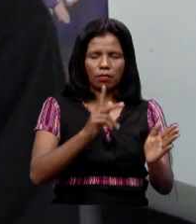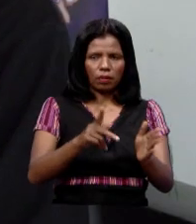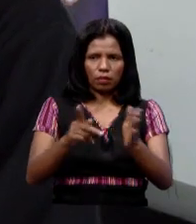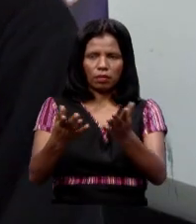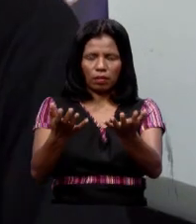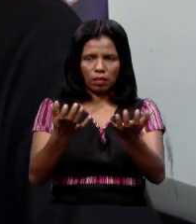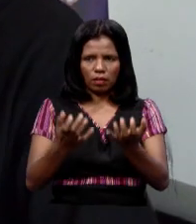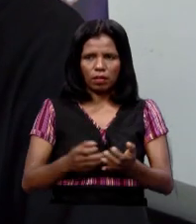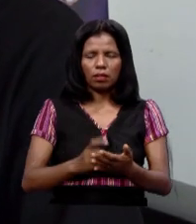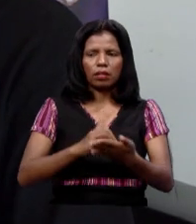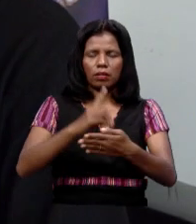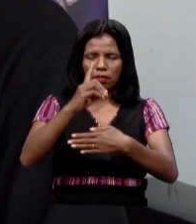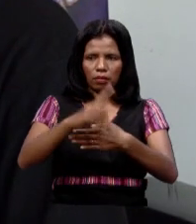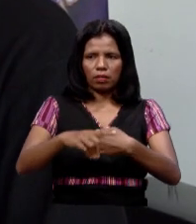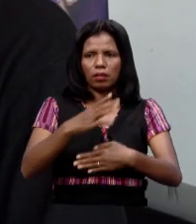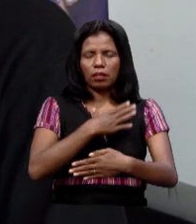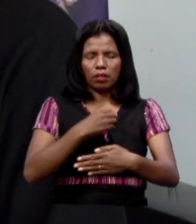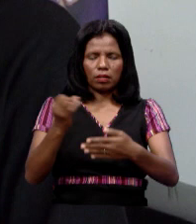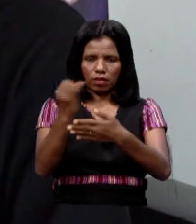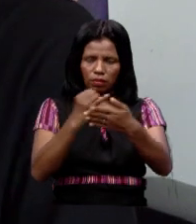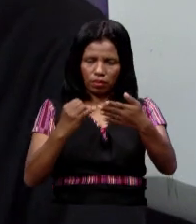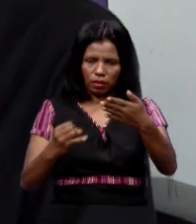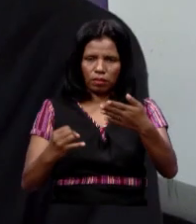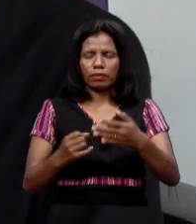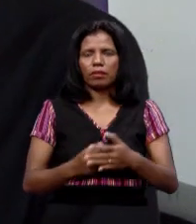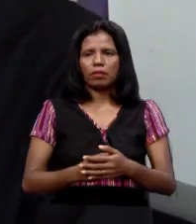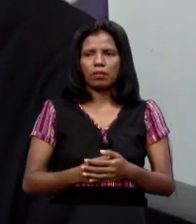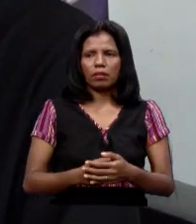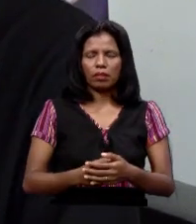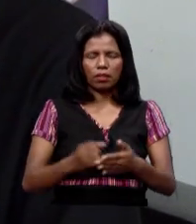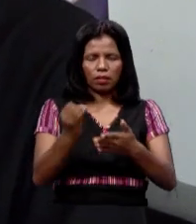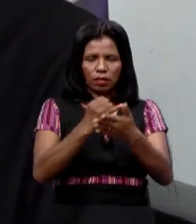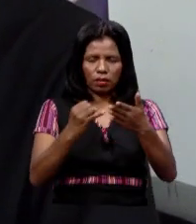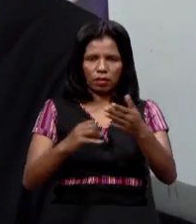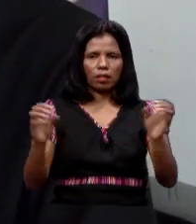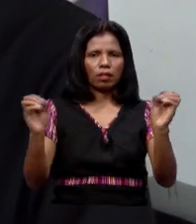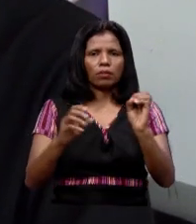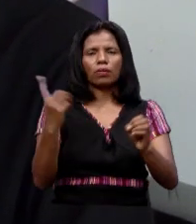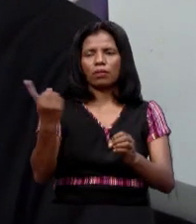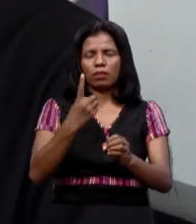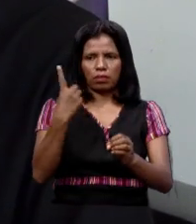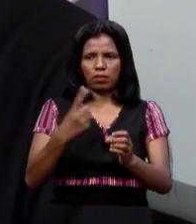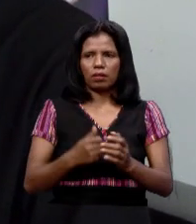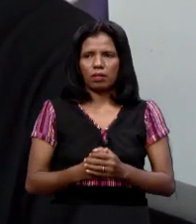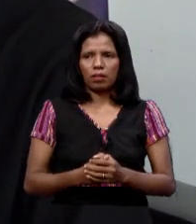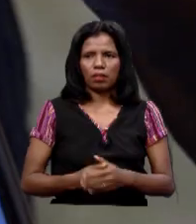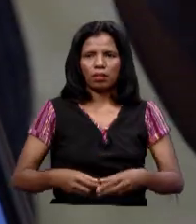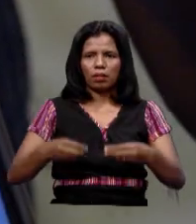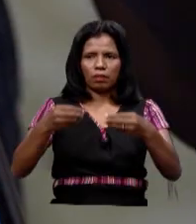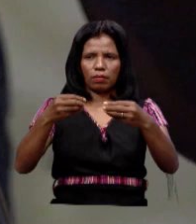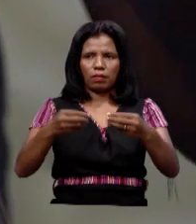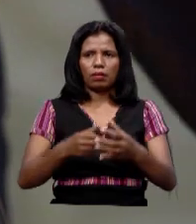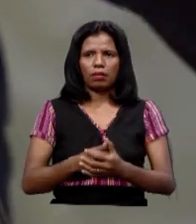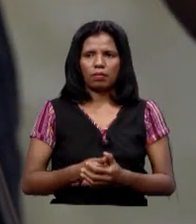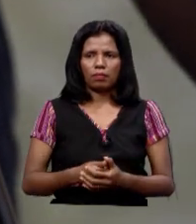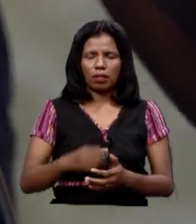atu desenvolver dia kelutan digital painting ne. Depois digital painting ne mas lawas baret imprimir la sobre balet ba